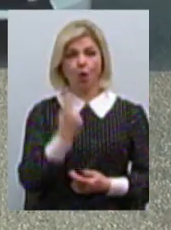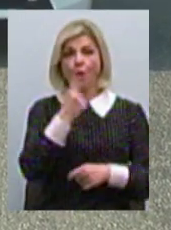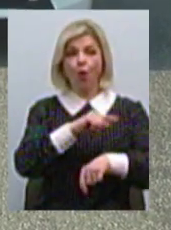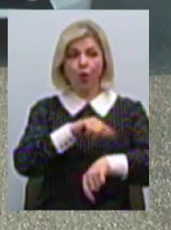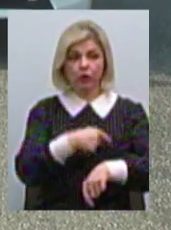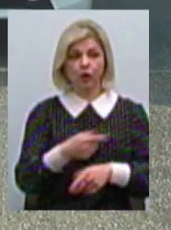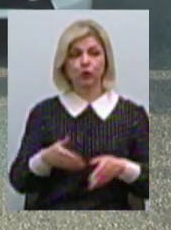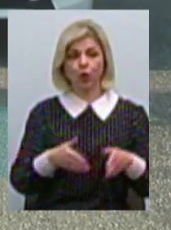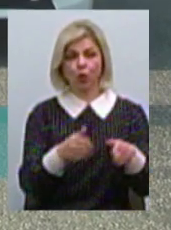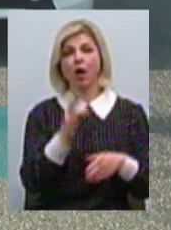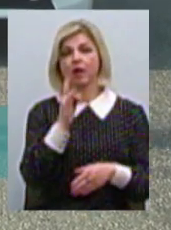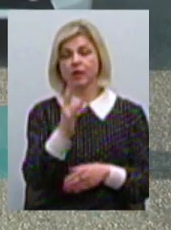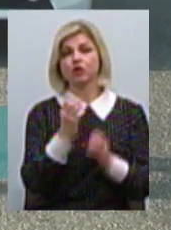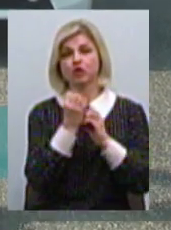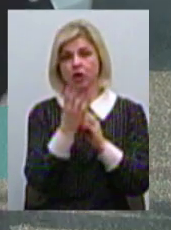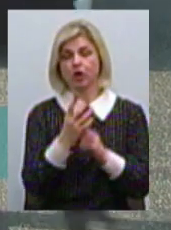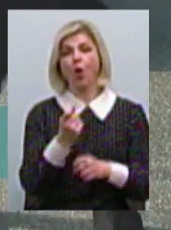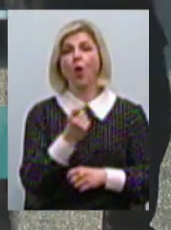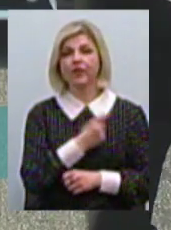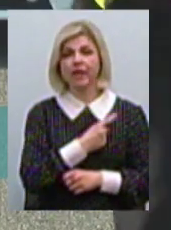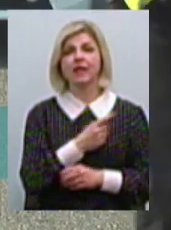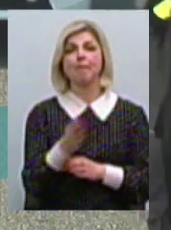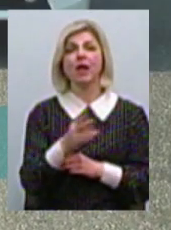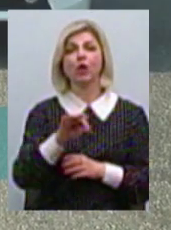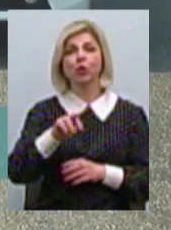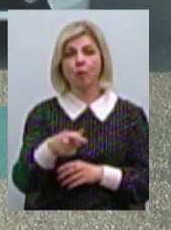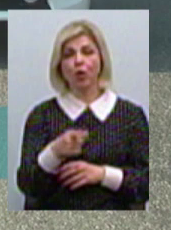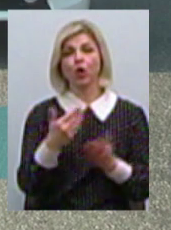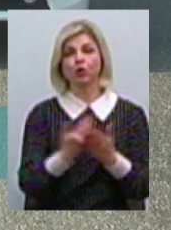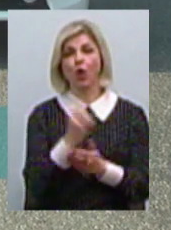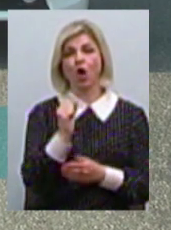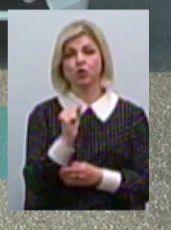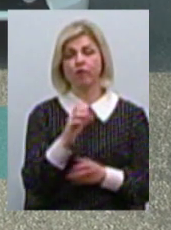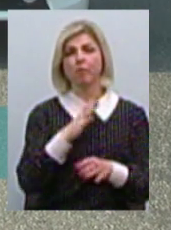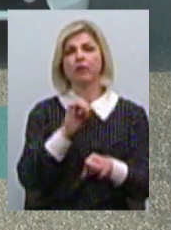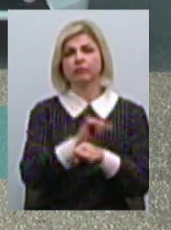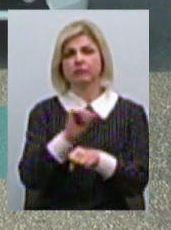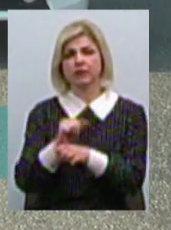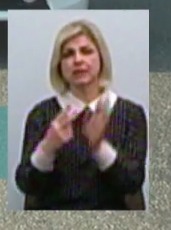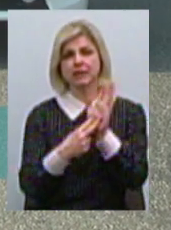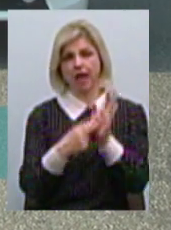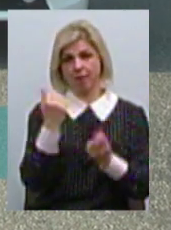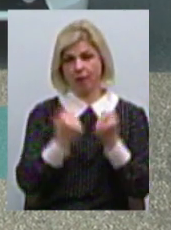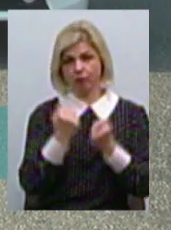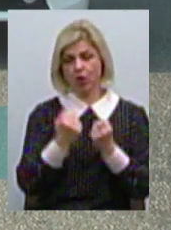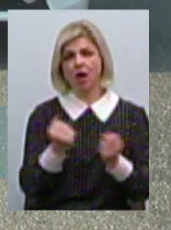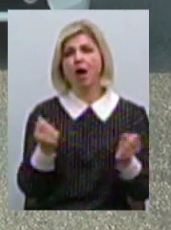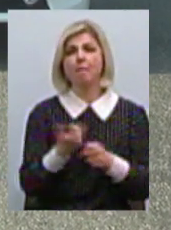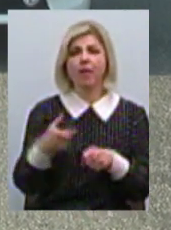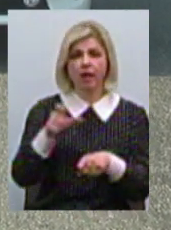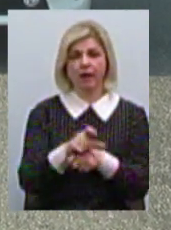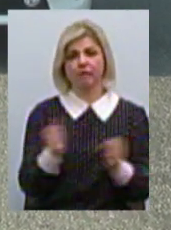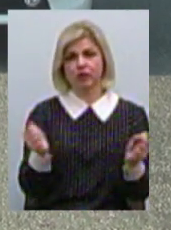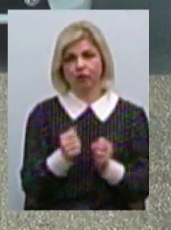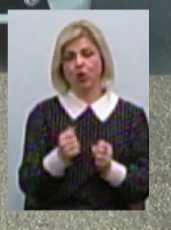дорозі М14 Одеса-Мелітополь-Новоазовськ патрульні поліцейські зупинили 7 автомобілів, які перевищили швидкість більше ніж